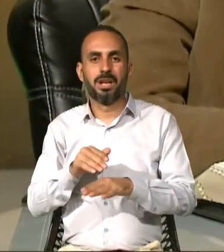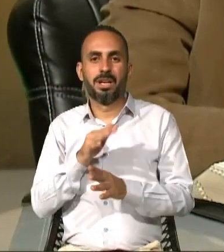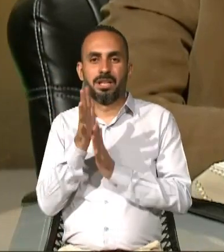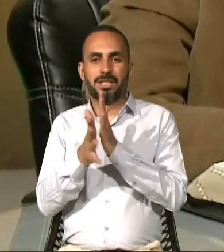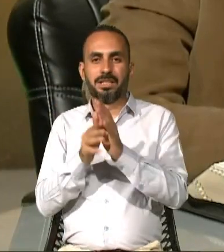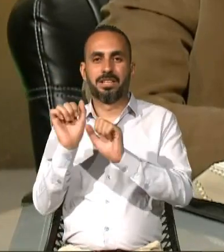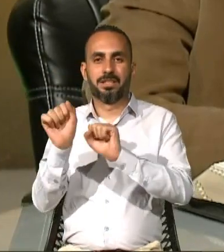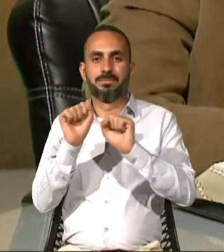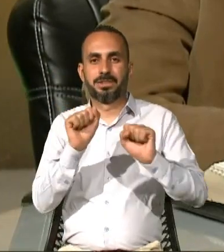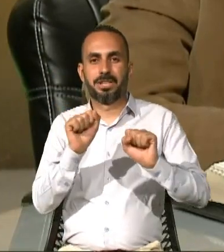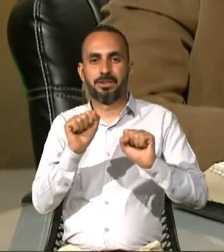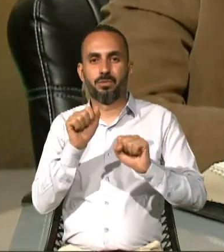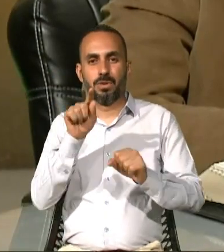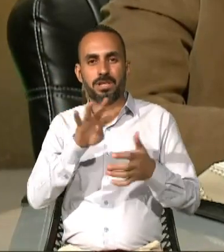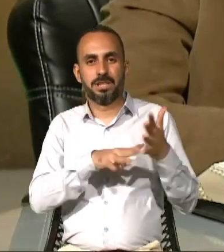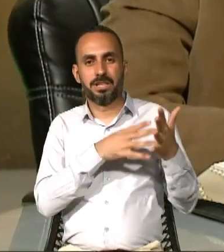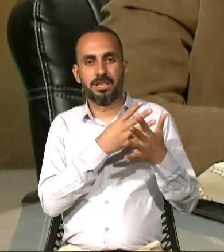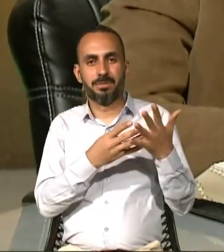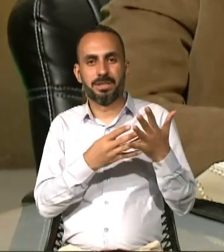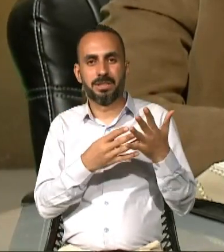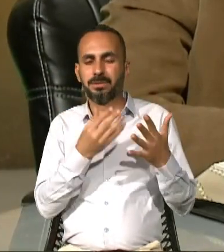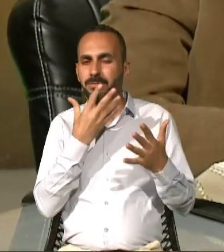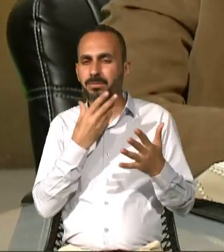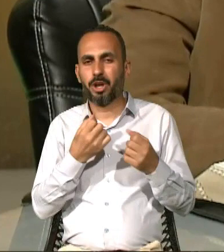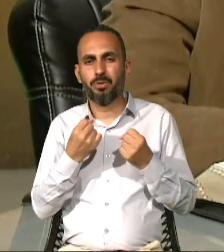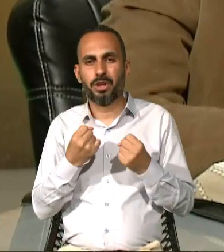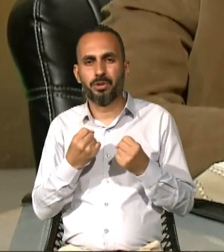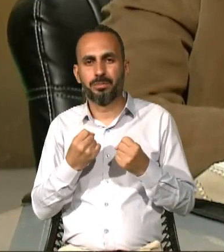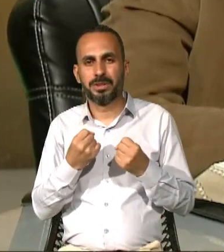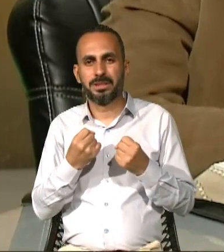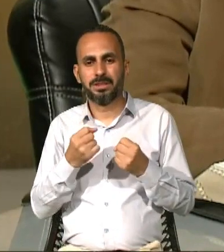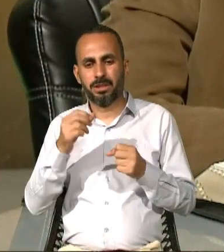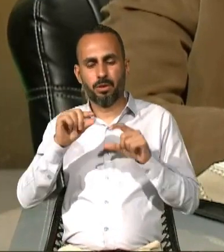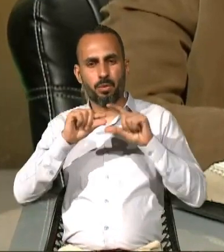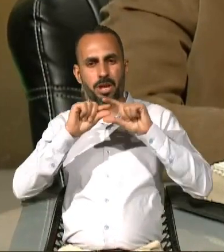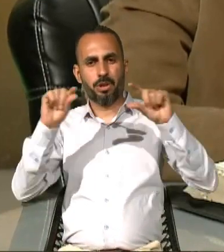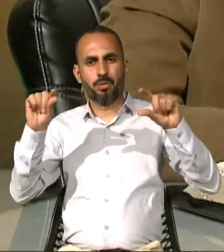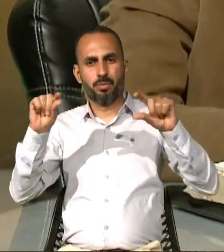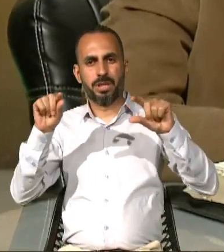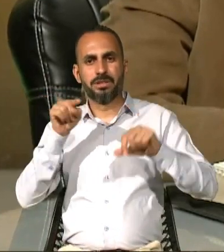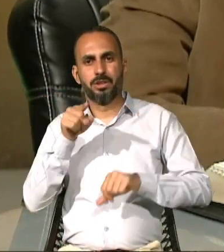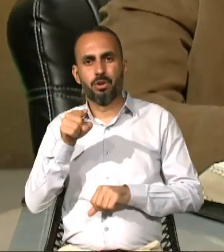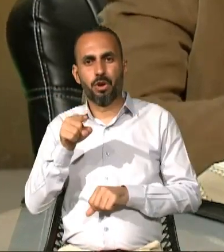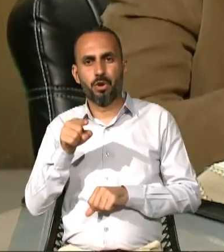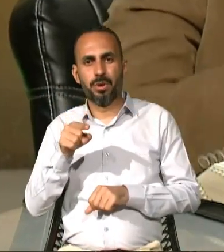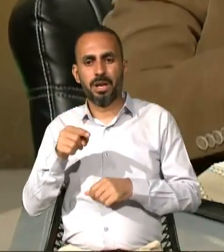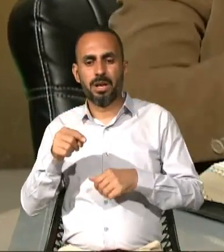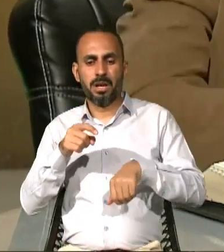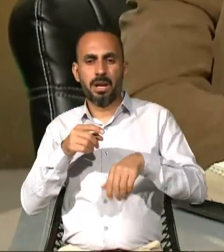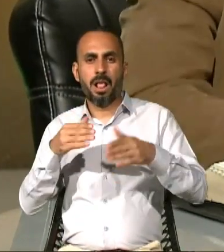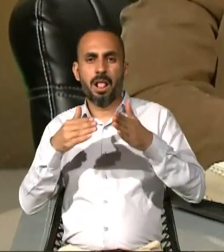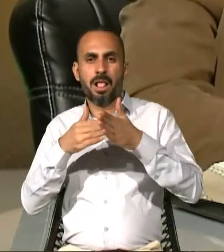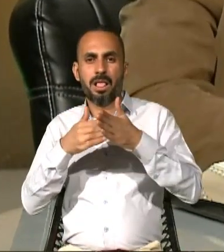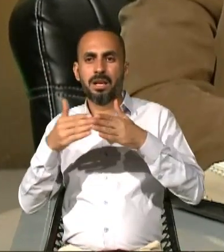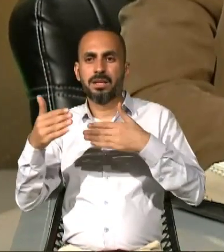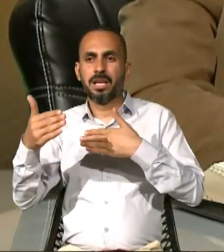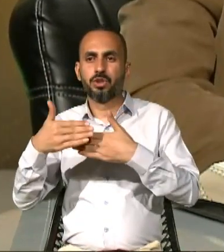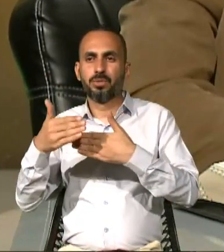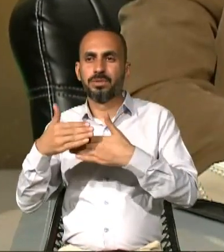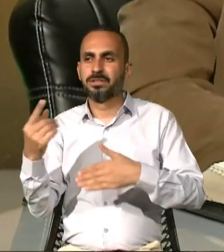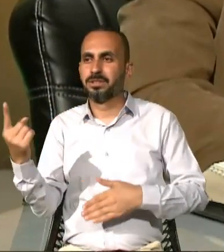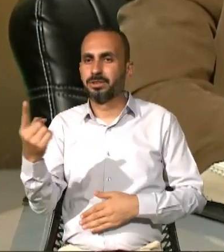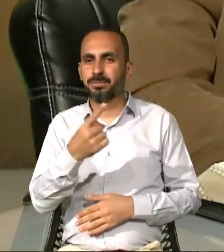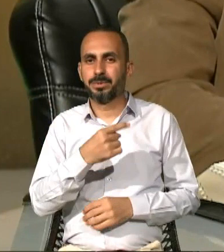البرنامج. شيق جدا يعني، نجاتكم تقترب. وحابب اقول يعني فعلا انه